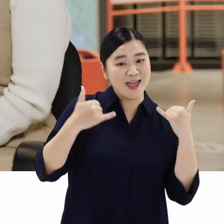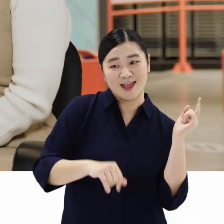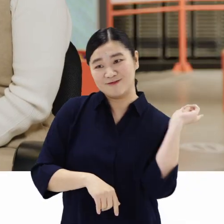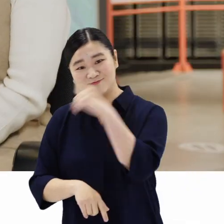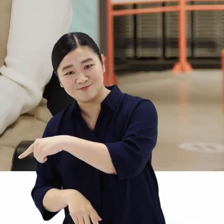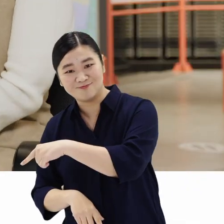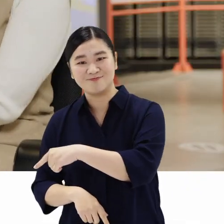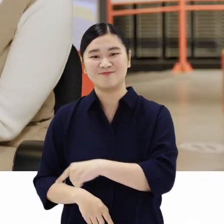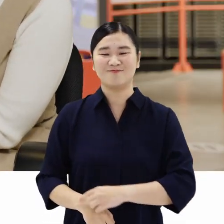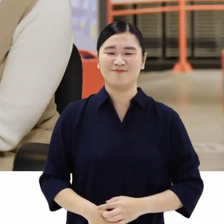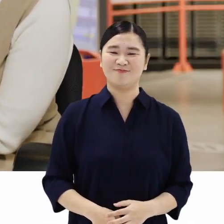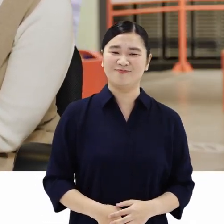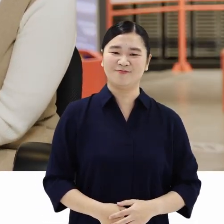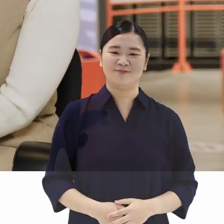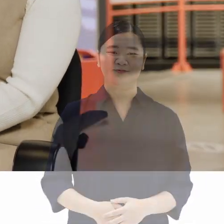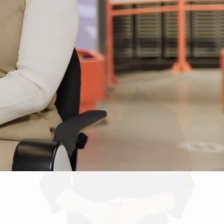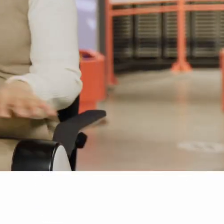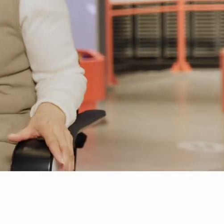行こう行こう。